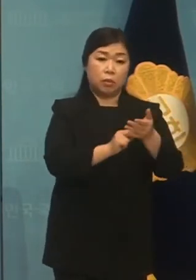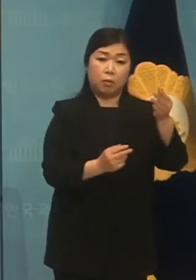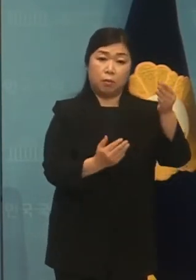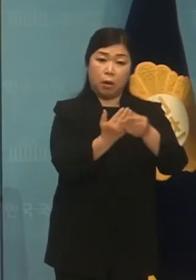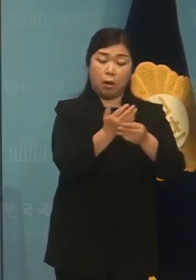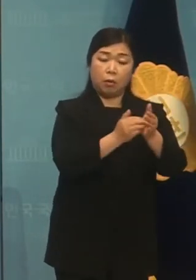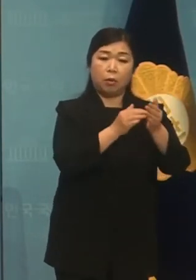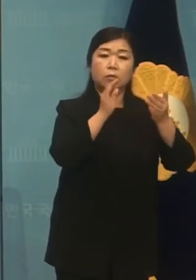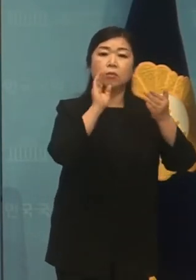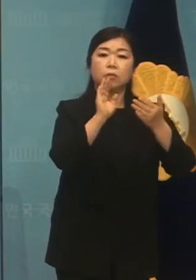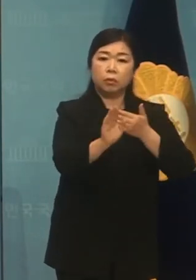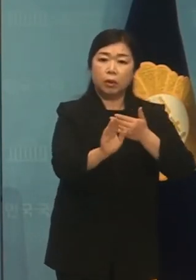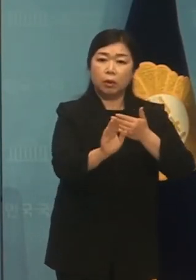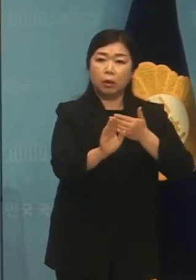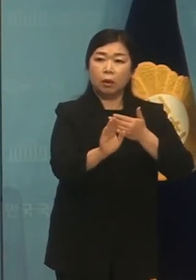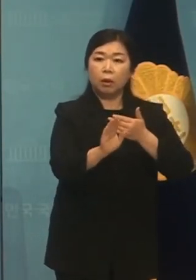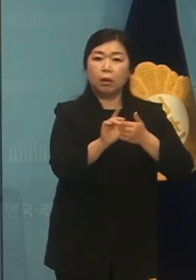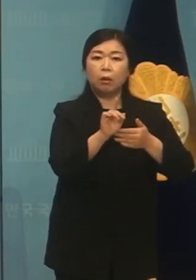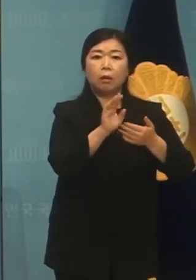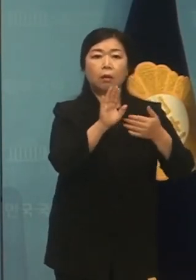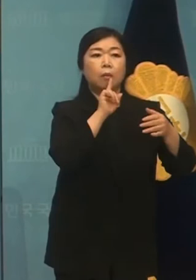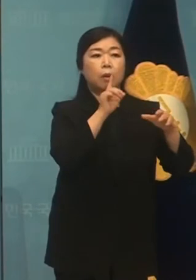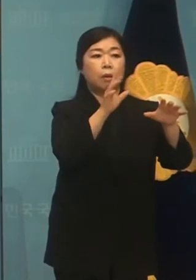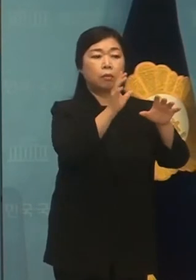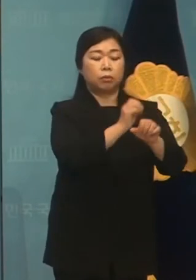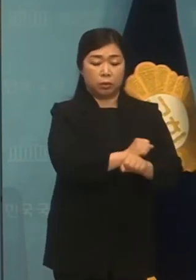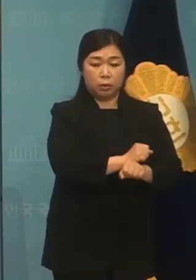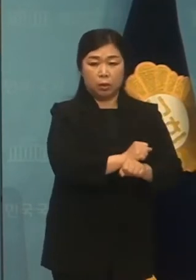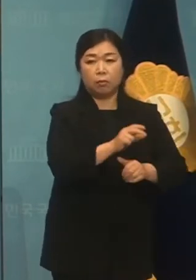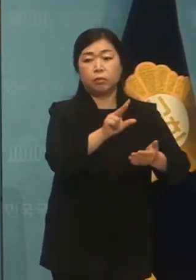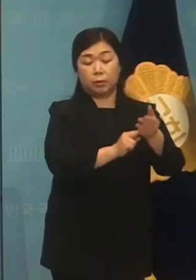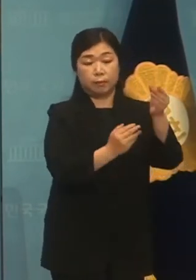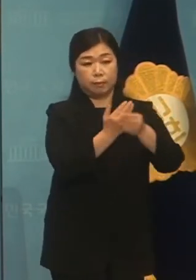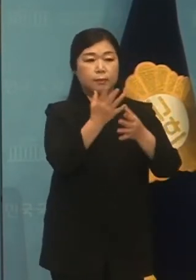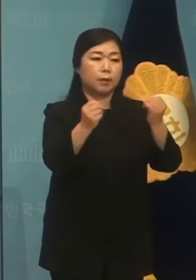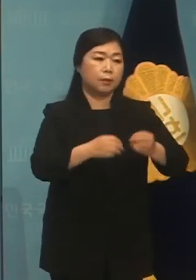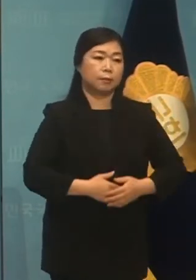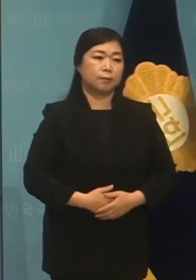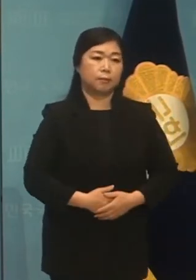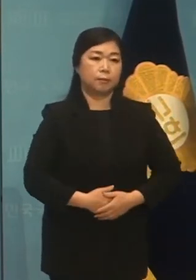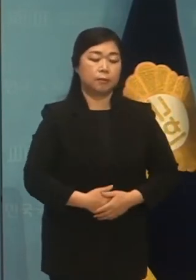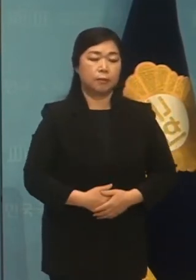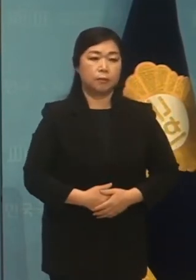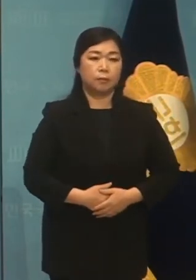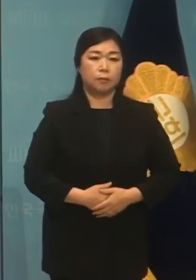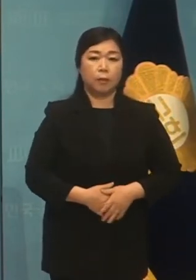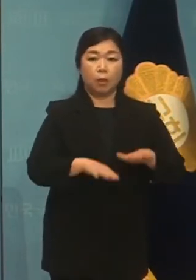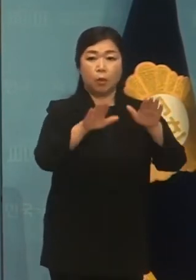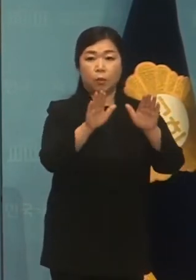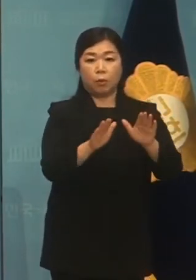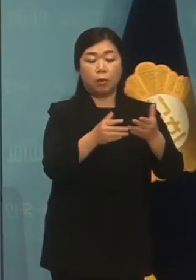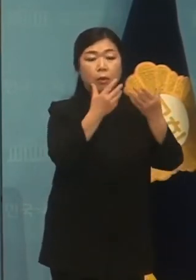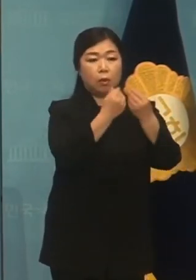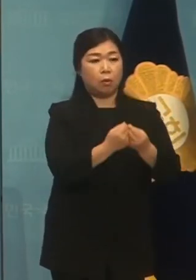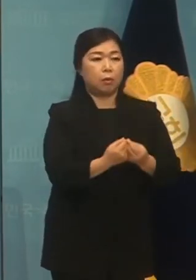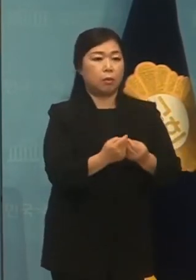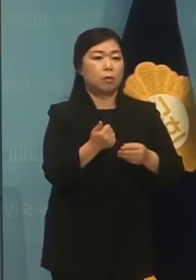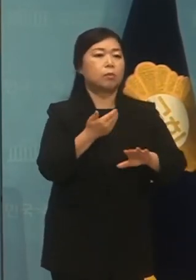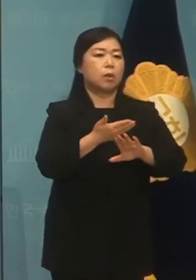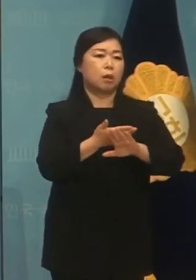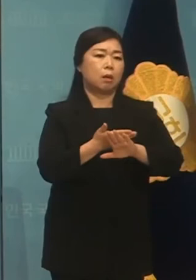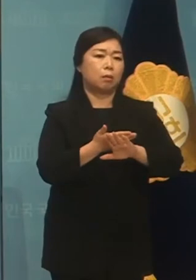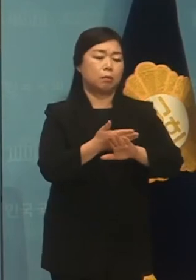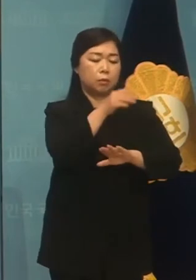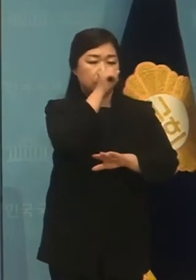만들고 난 다음에는 그 다음에 흐지부지 되어버리는 이런 경우가 너무 많았습니다. 이번 경우에는 좀 그렇지